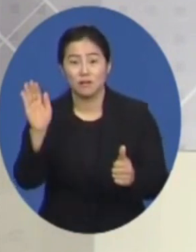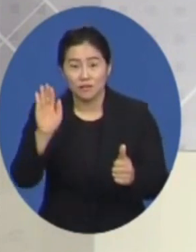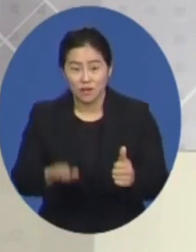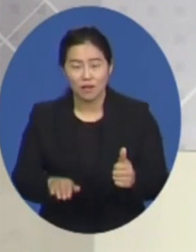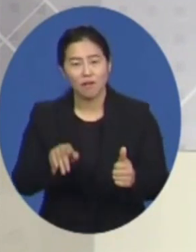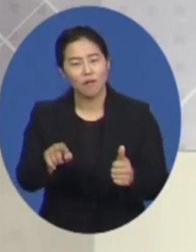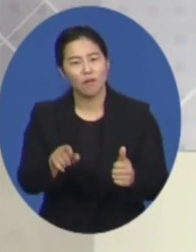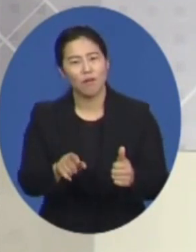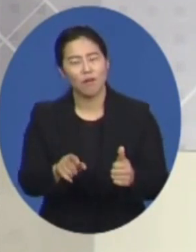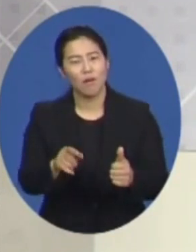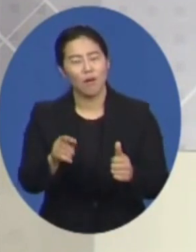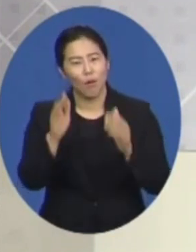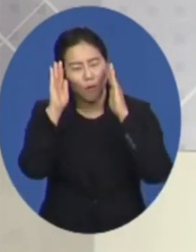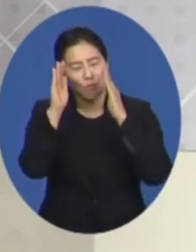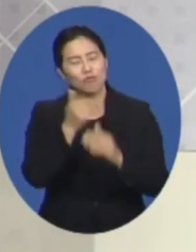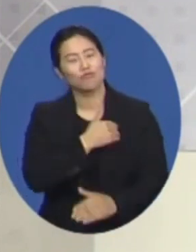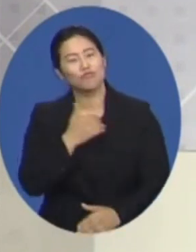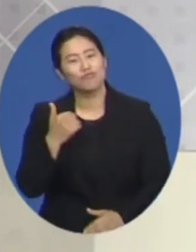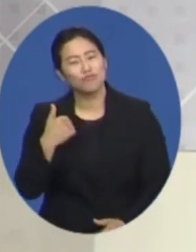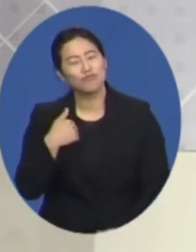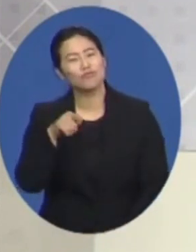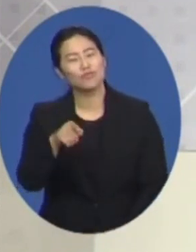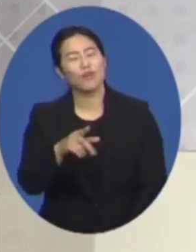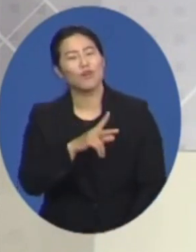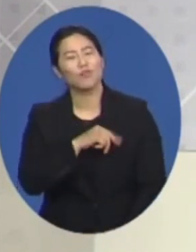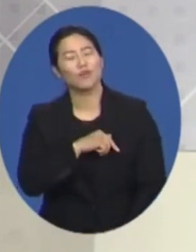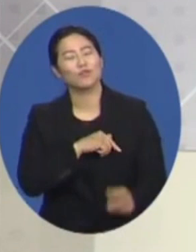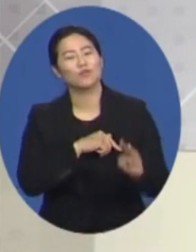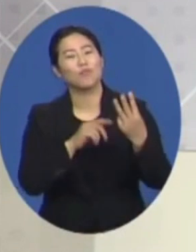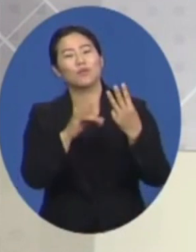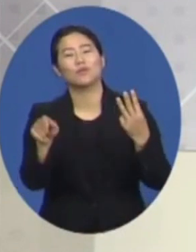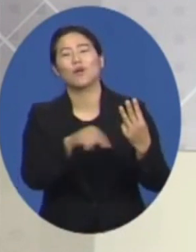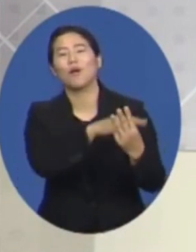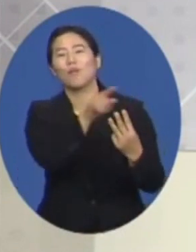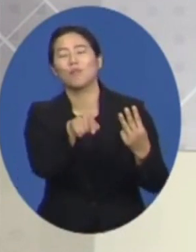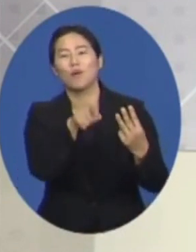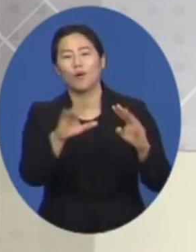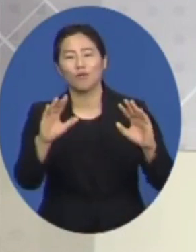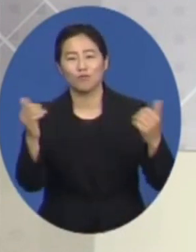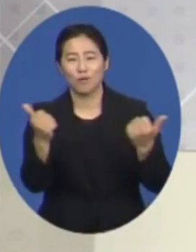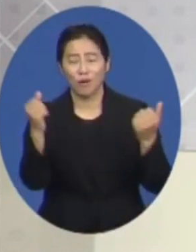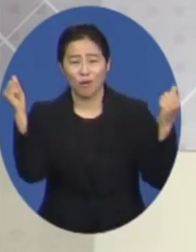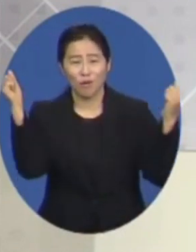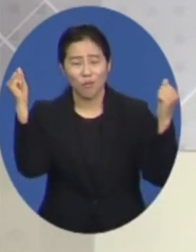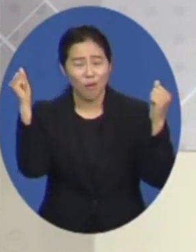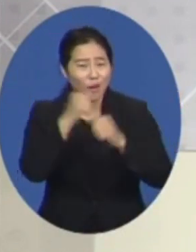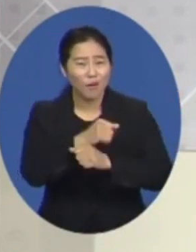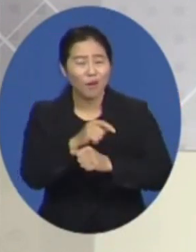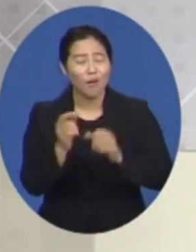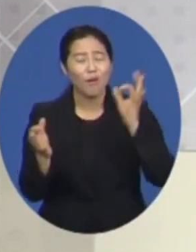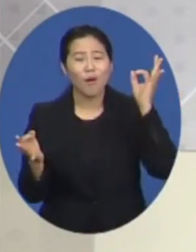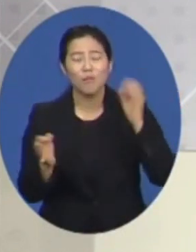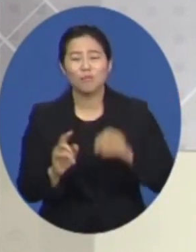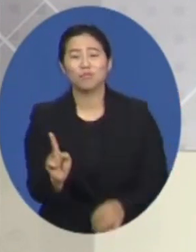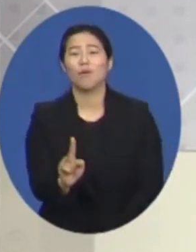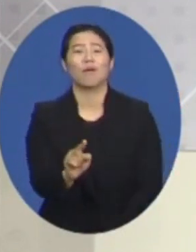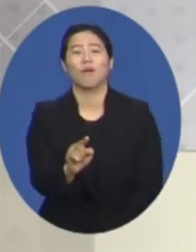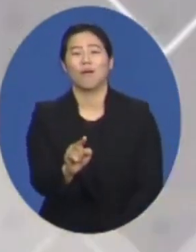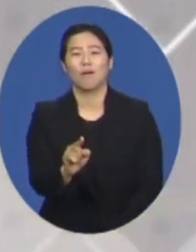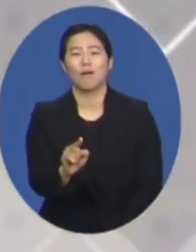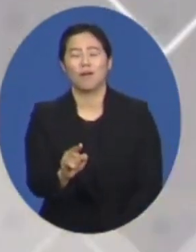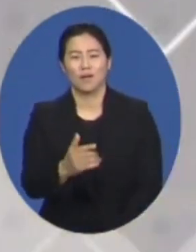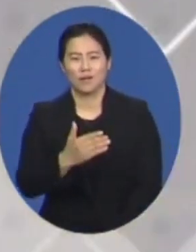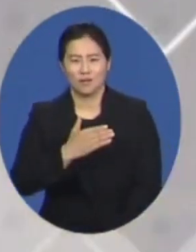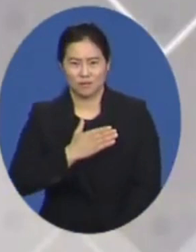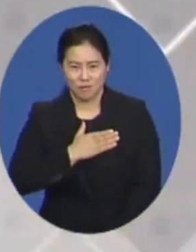배우신 분 등 300여명의 국회의원 중에서 대한민국 임하여 가도 침묵하고 있는 것은 무엇일까요